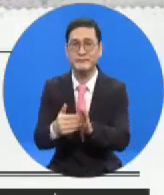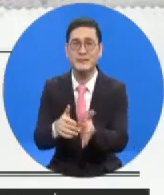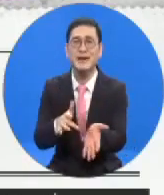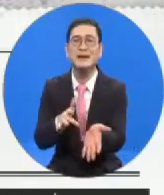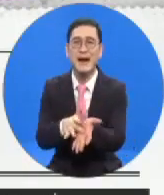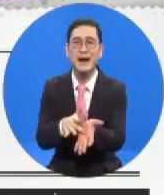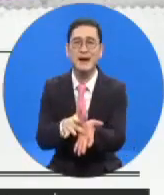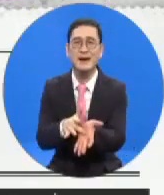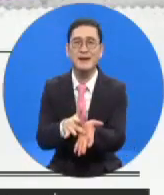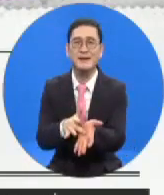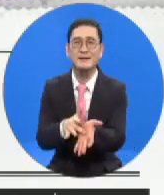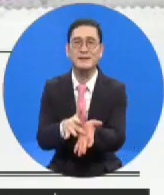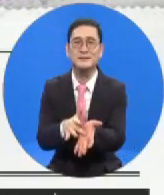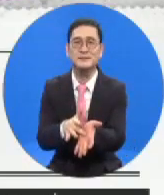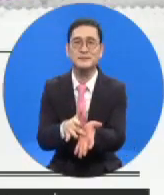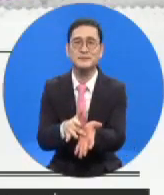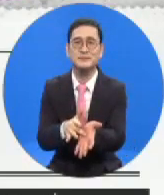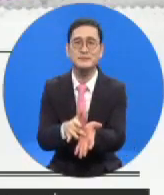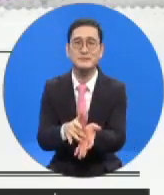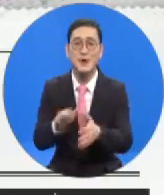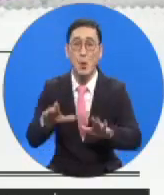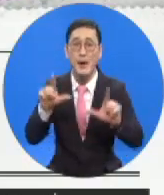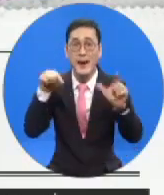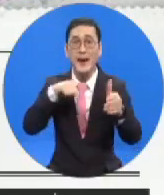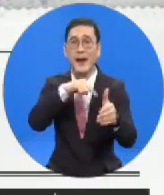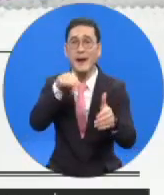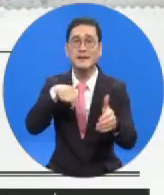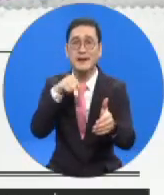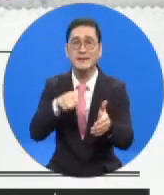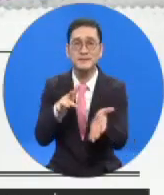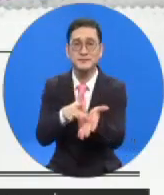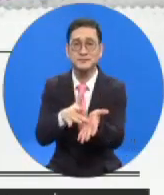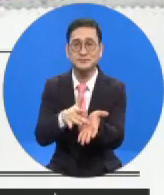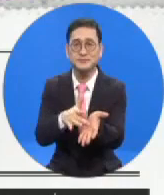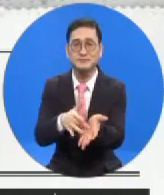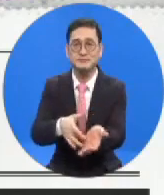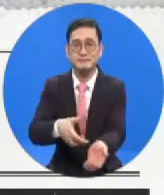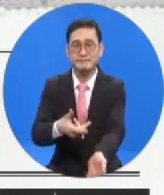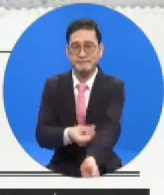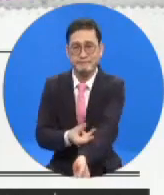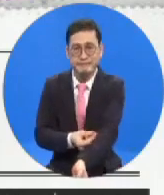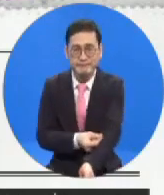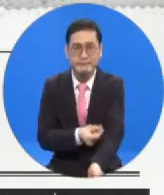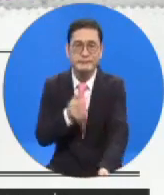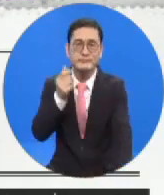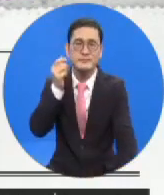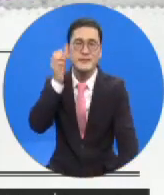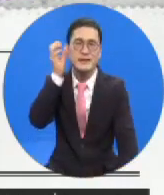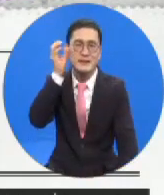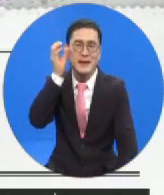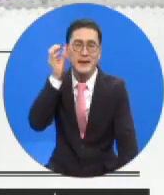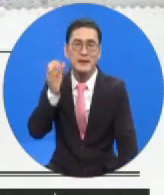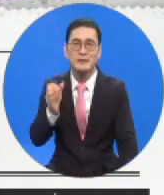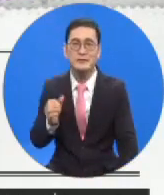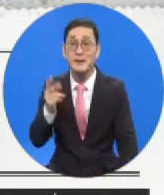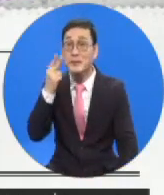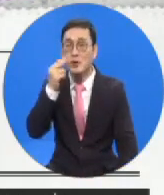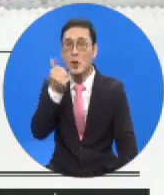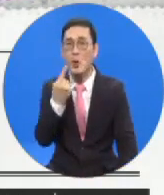연내 백신 공급이라는 희망, 미국의 유명한 제약회사이자 글로벌 기업인 화이자에서